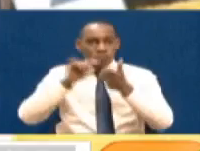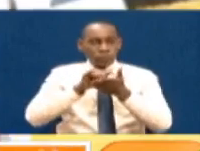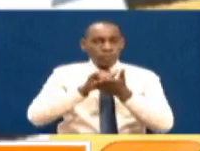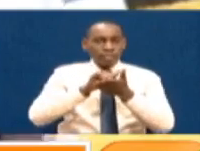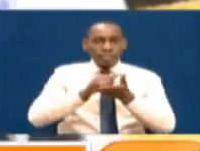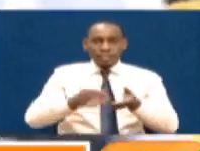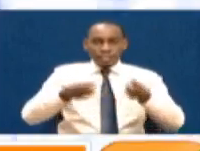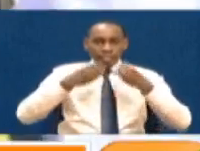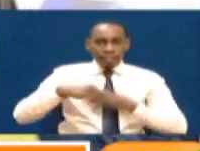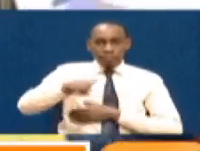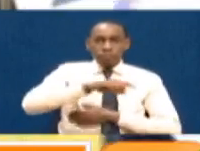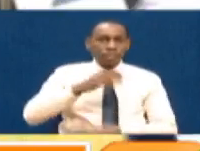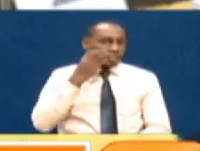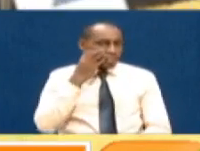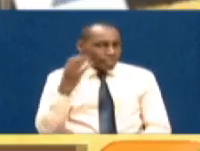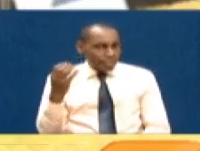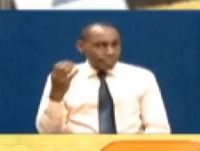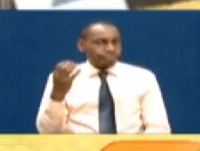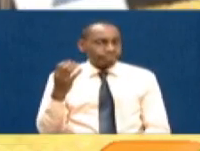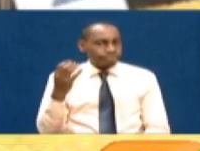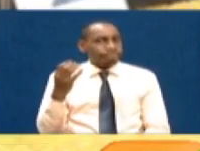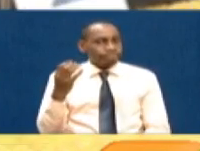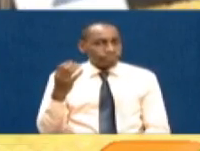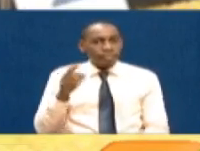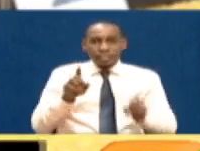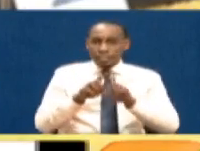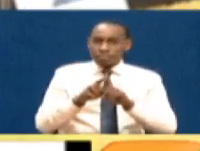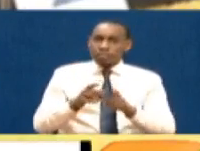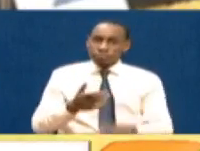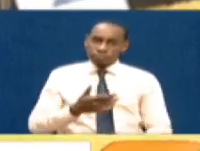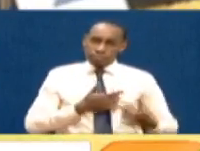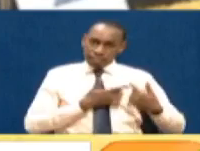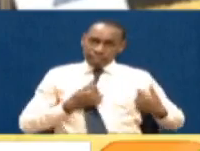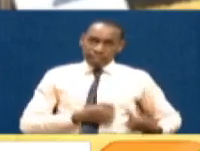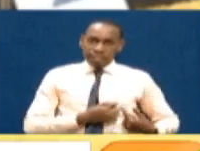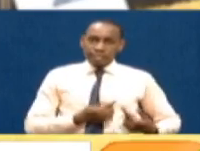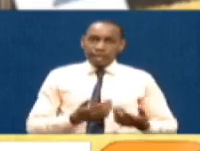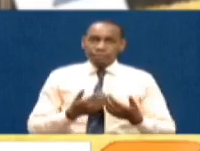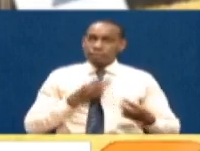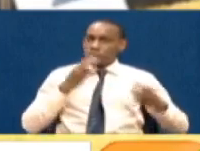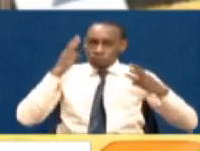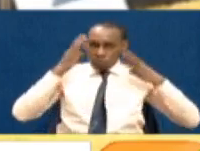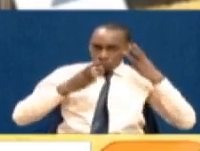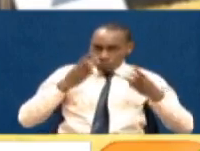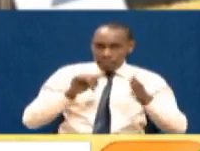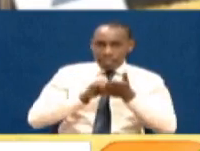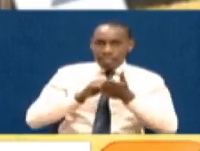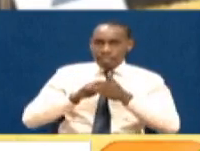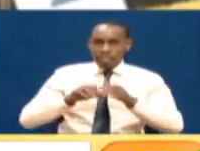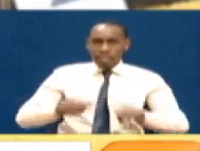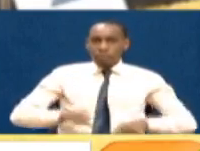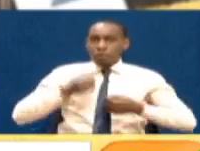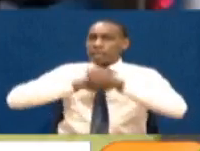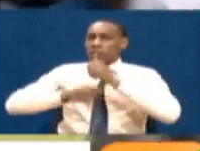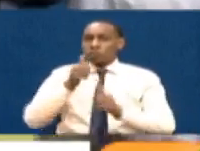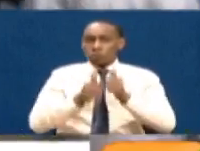umetupa uzuni na ndani ya mioyo yetu kuna dukuduku fulani. Mwajiri atachukua tuwa